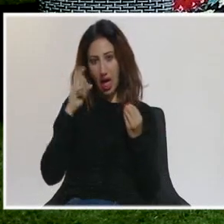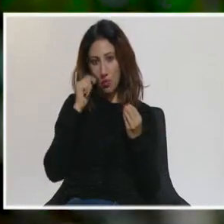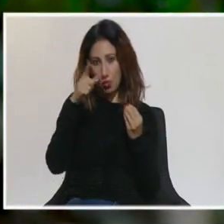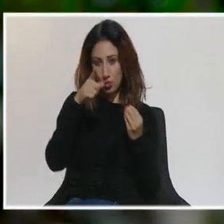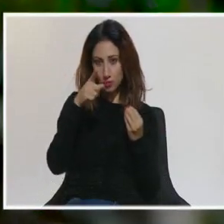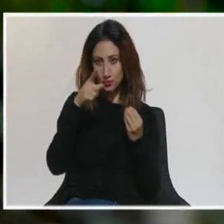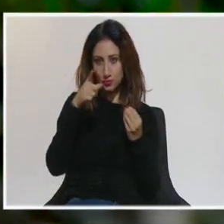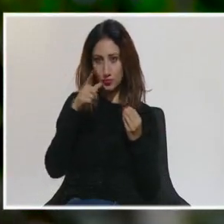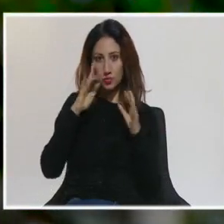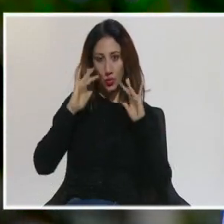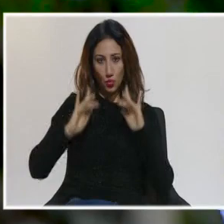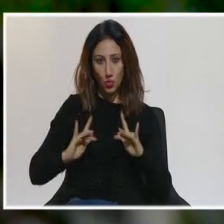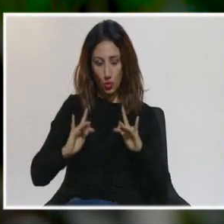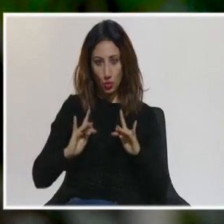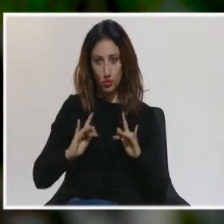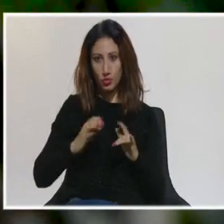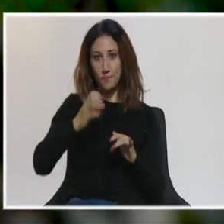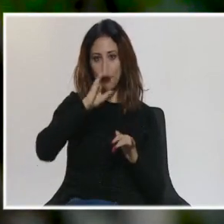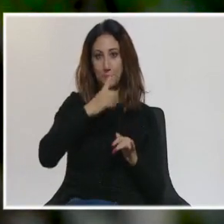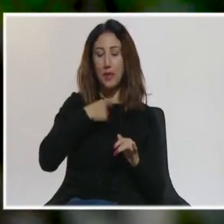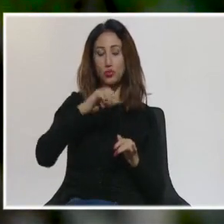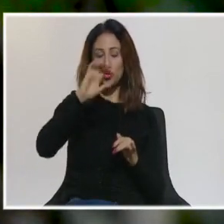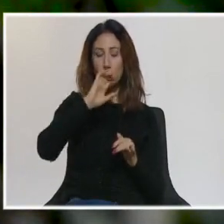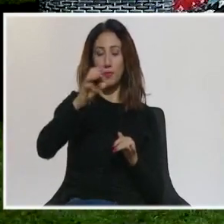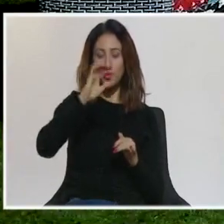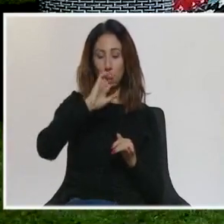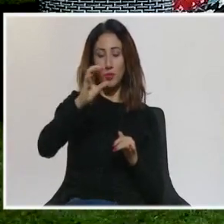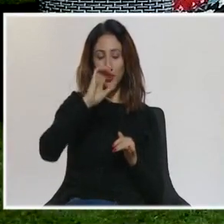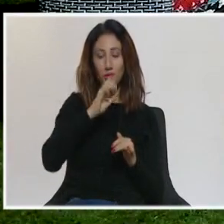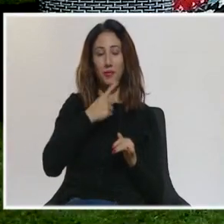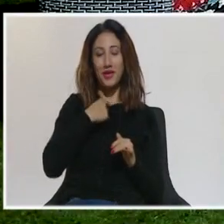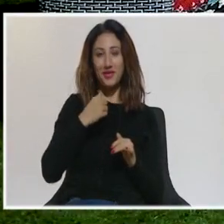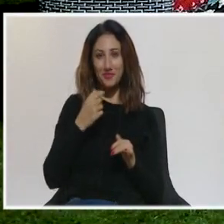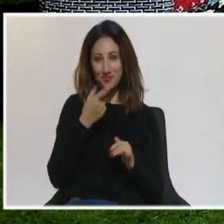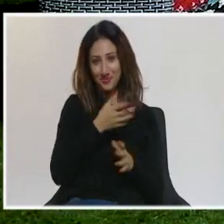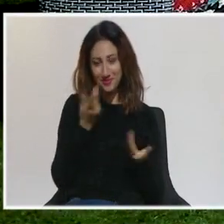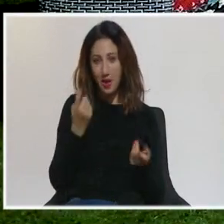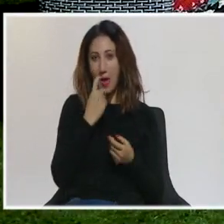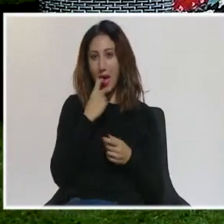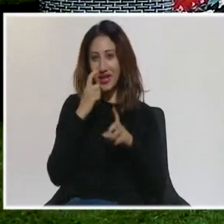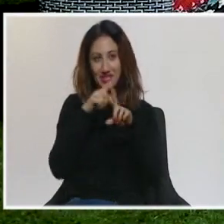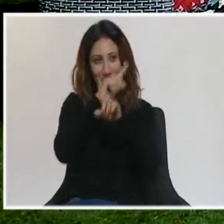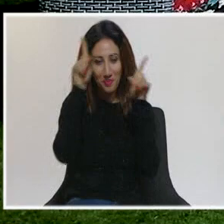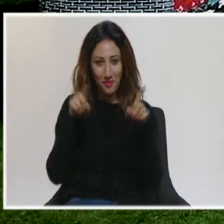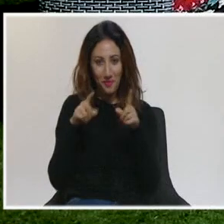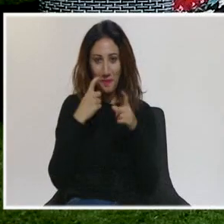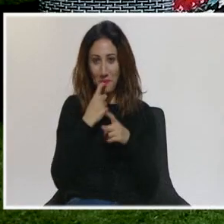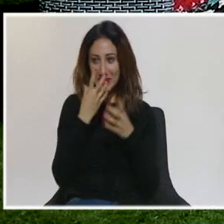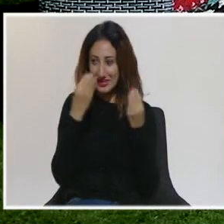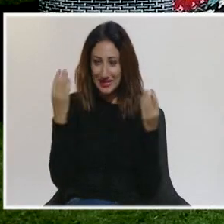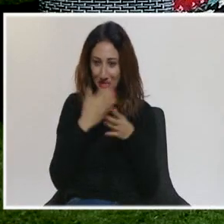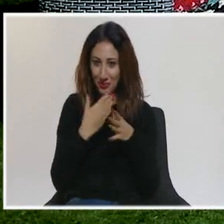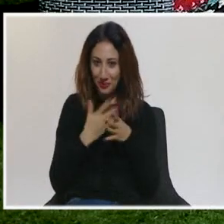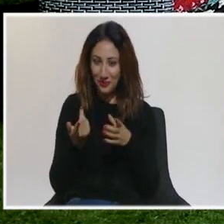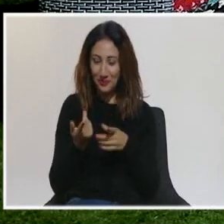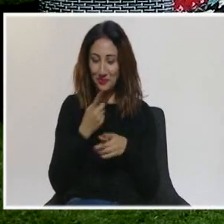وبعدين بنقعد مشروبات كتيرة قوي انت فاتح محل عصير ولا حكايتك ايه مش فاهمك انا ما دي